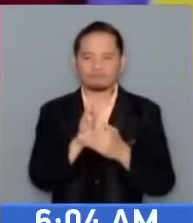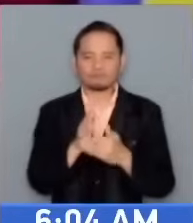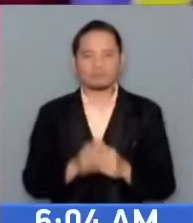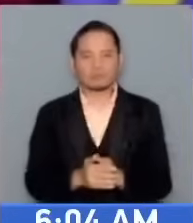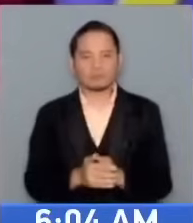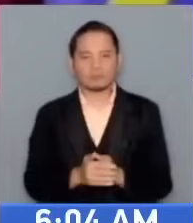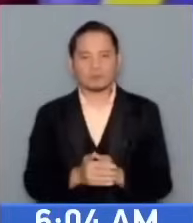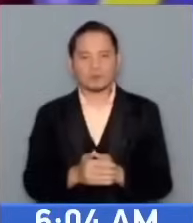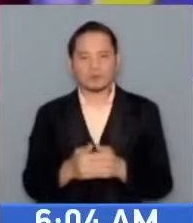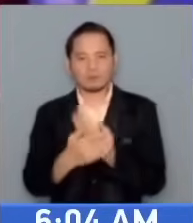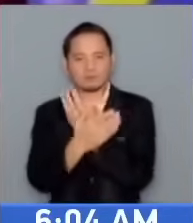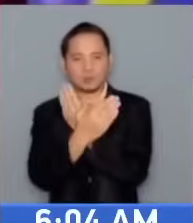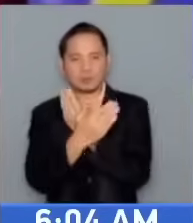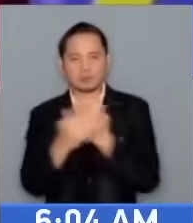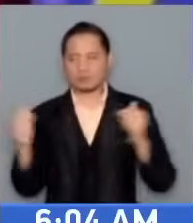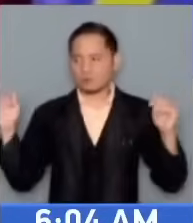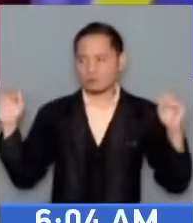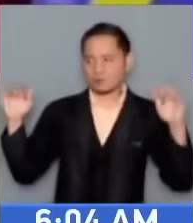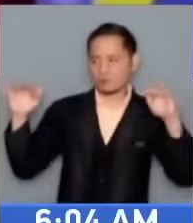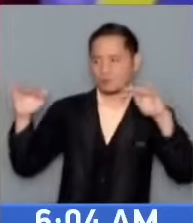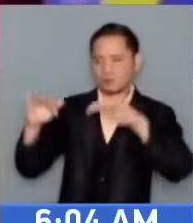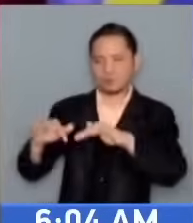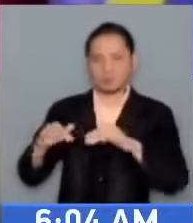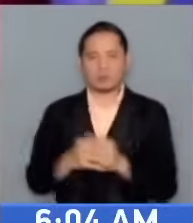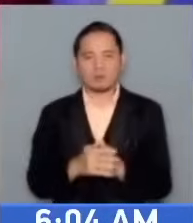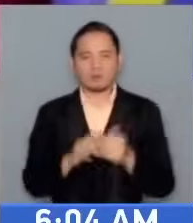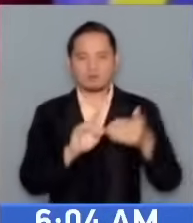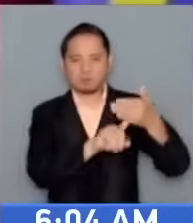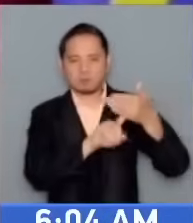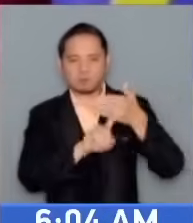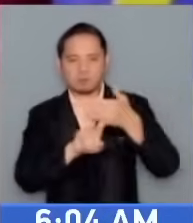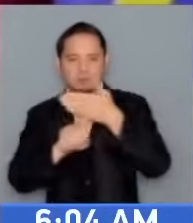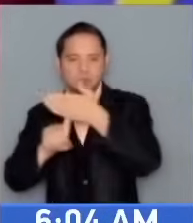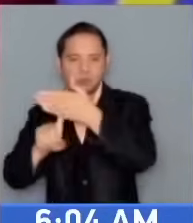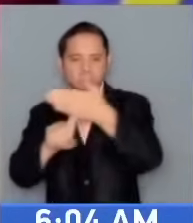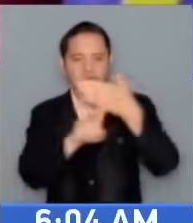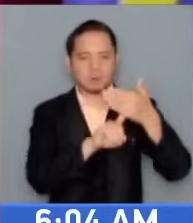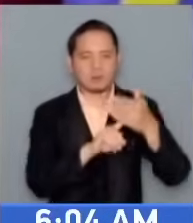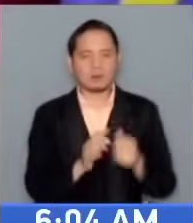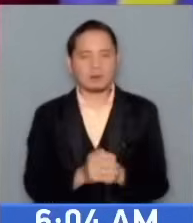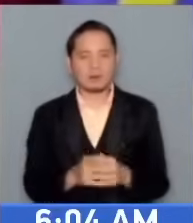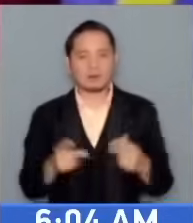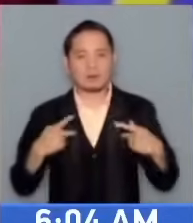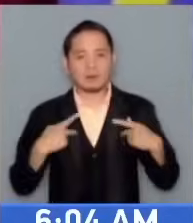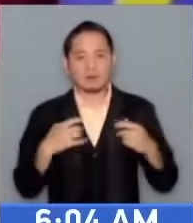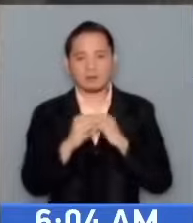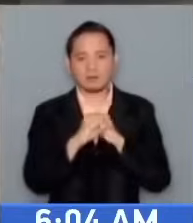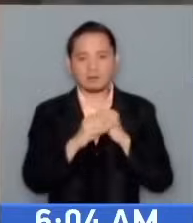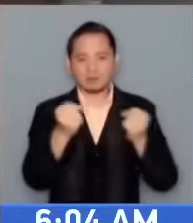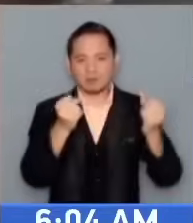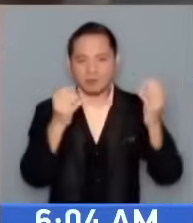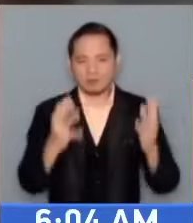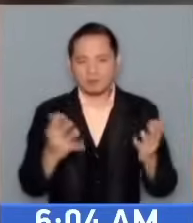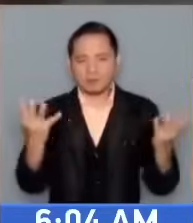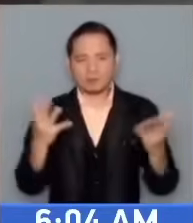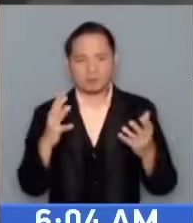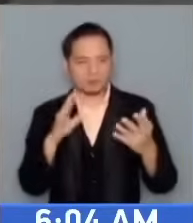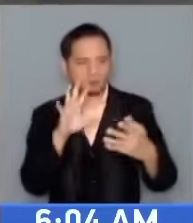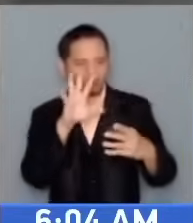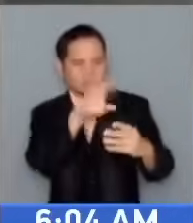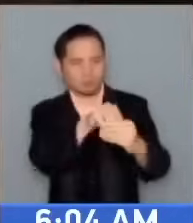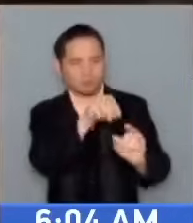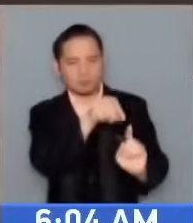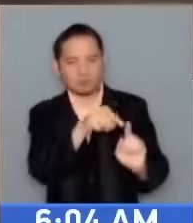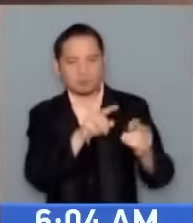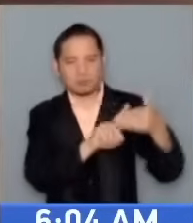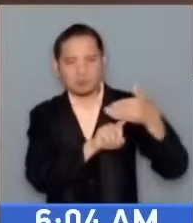makikiisa raw sa tigil pasada ngayong araw. Samatala, may ilang jeepney driver naman na kahit makikiisa sa tigil pasada ay bumiyahe na